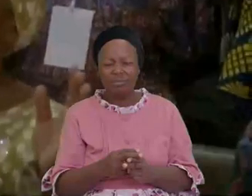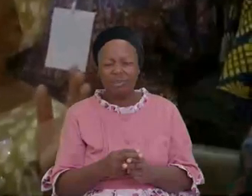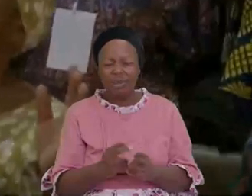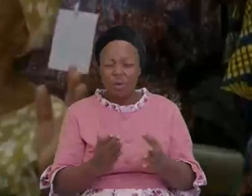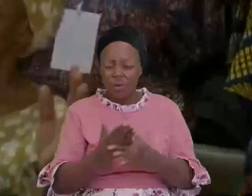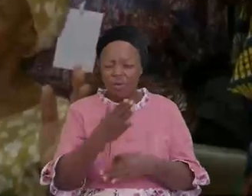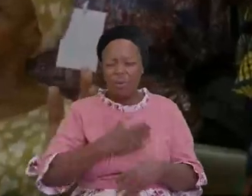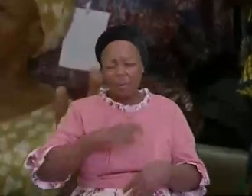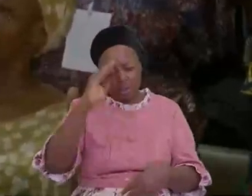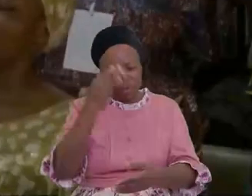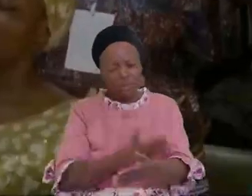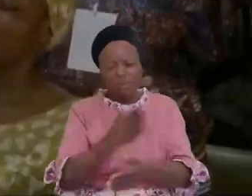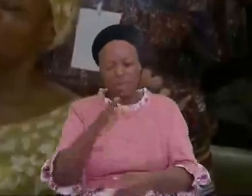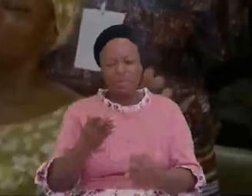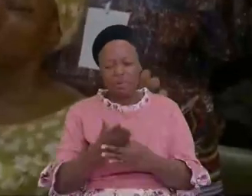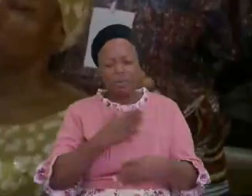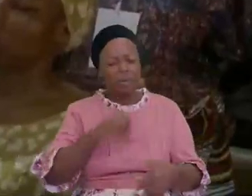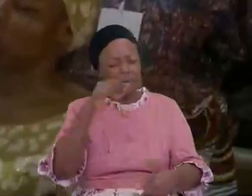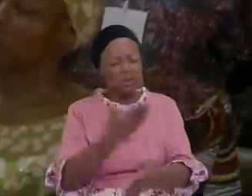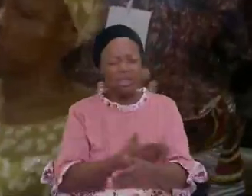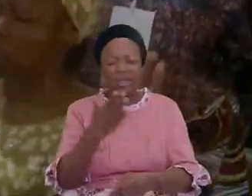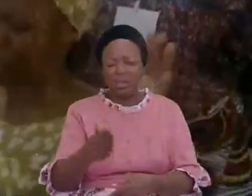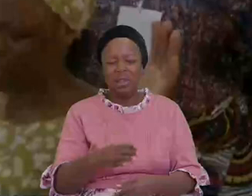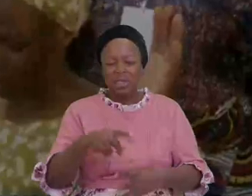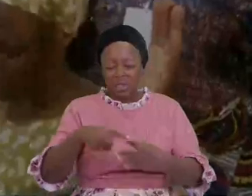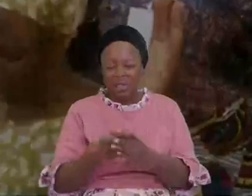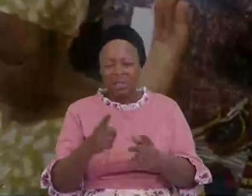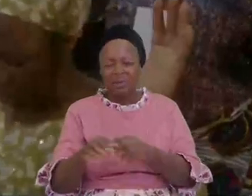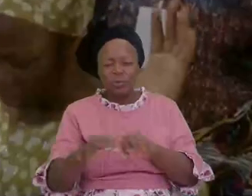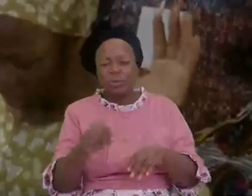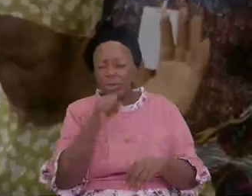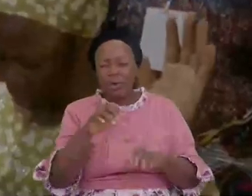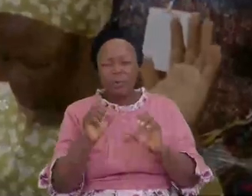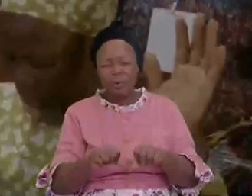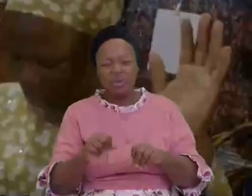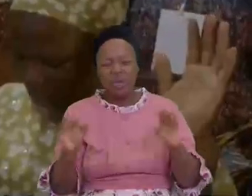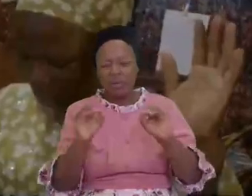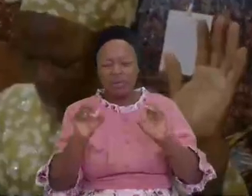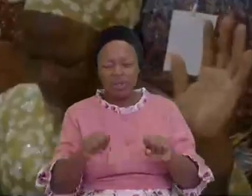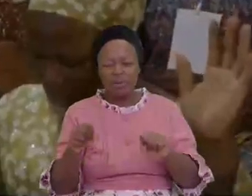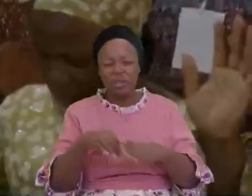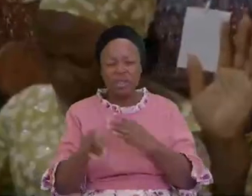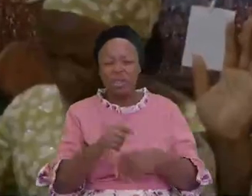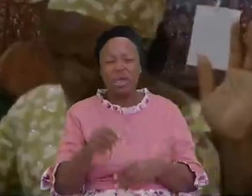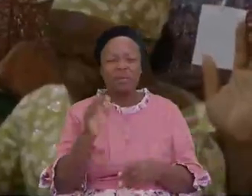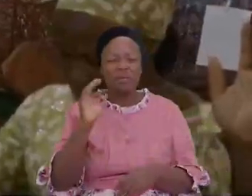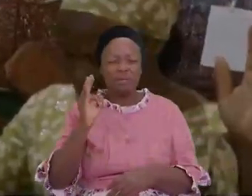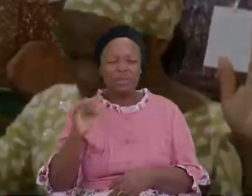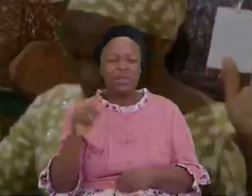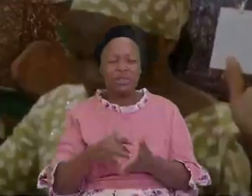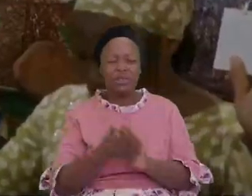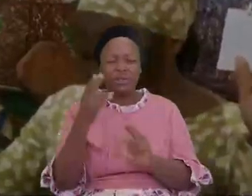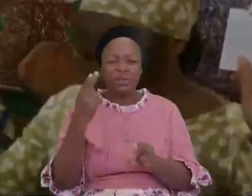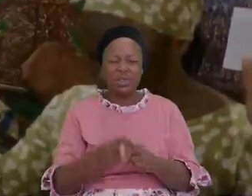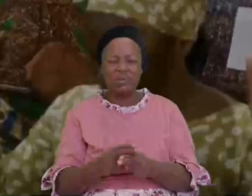Pas mon fils là-bas, pas ma fille là-bas, commence à faire l'impossible dans leur ministère au nom